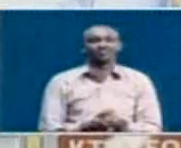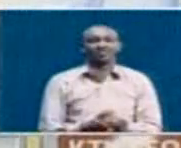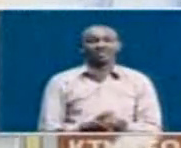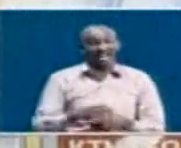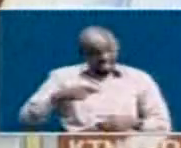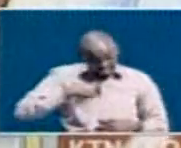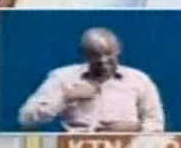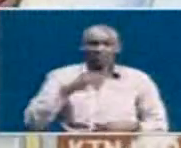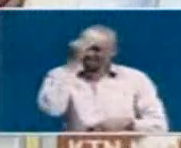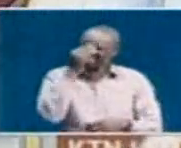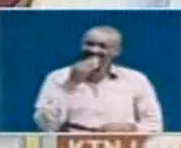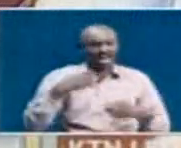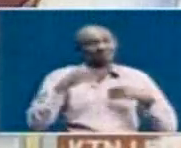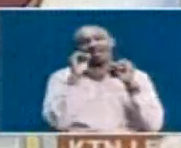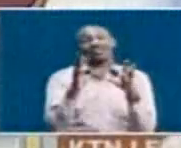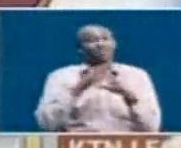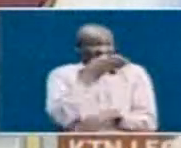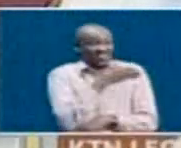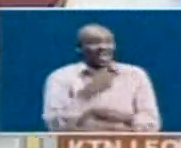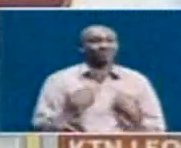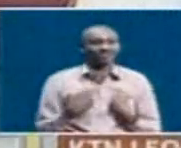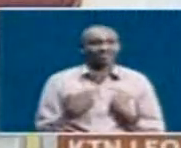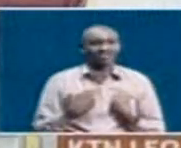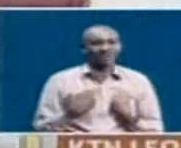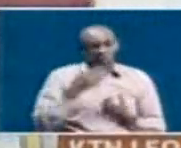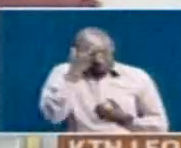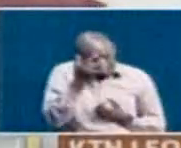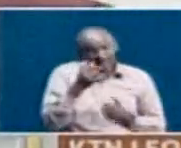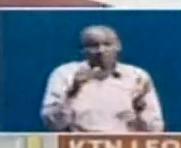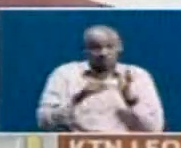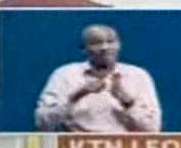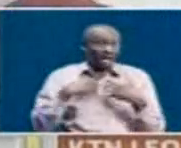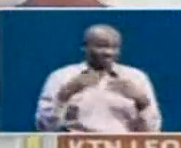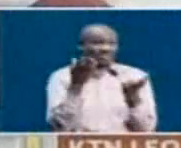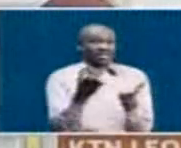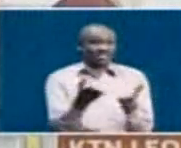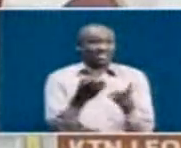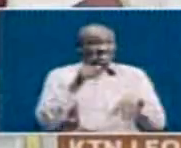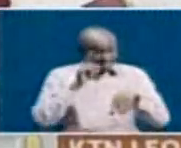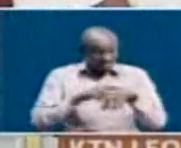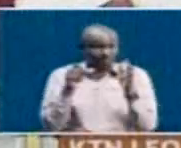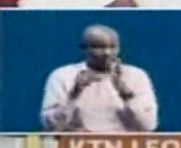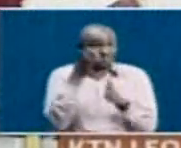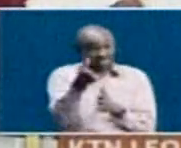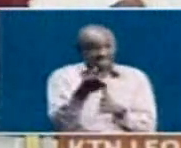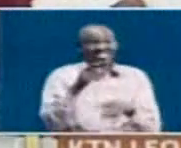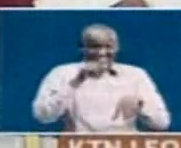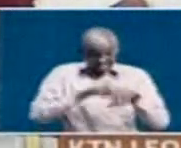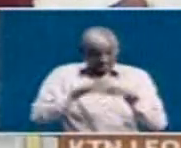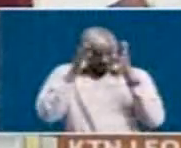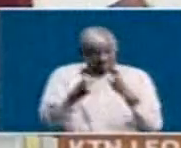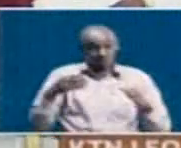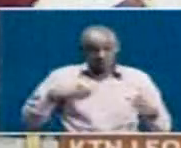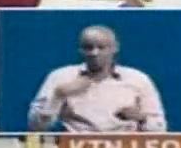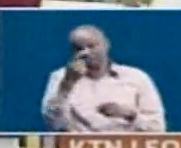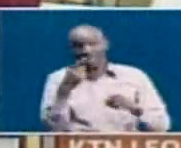tunaitwa hatuna. Waona latokana na kwa sababu kumetokea na itilafu. Kwa hivyo linapotokea itilafu mtu atakuwa kwamba anataka kujitetea